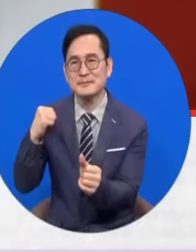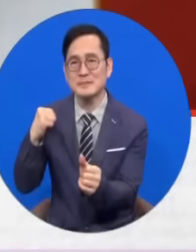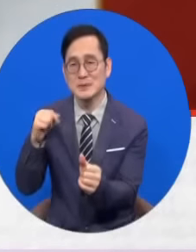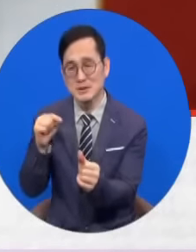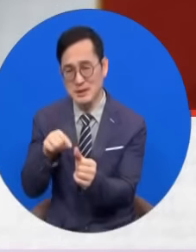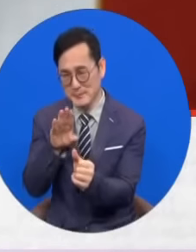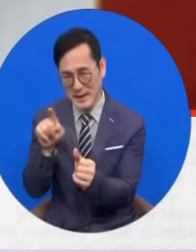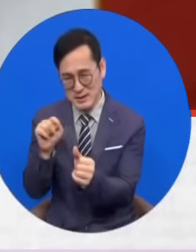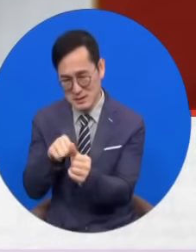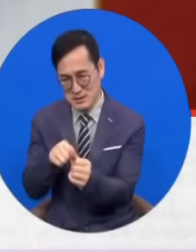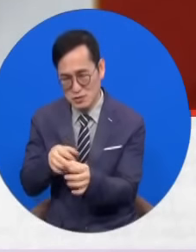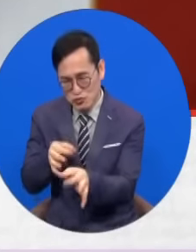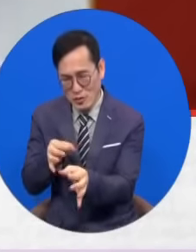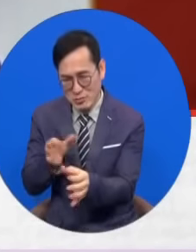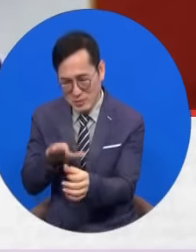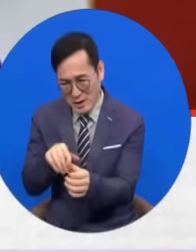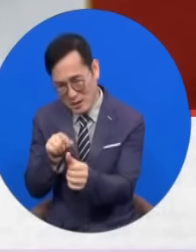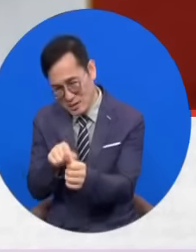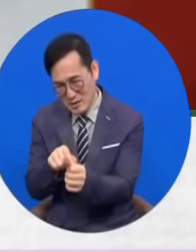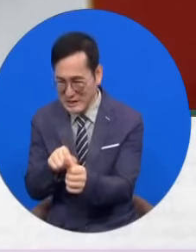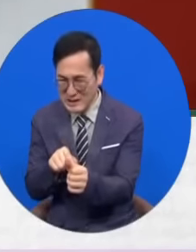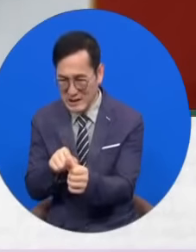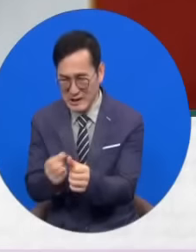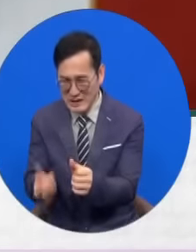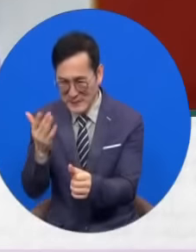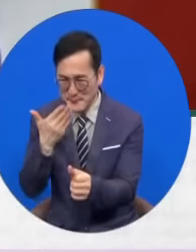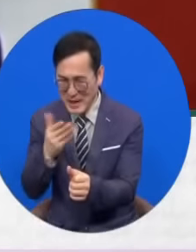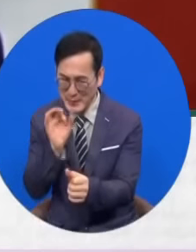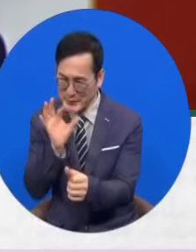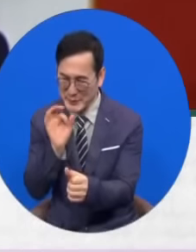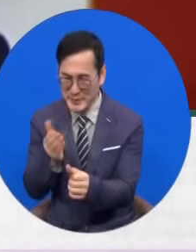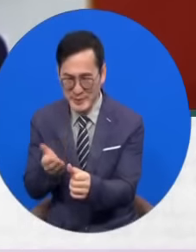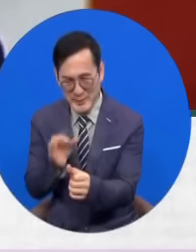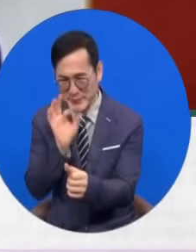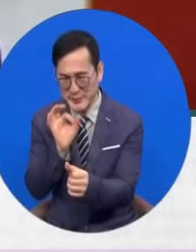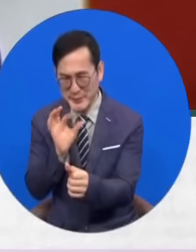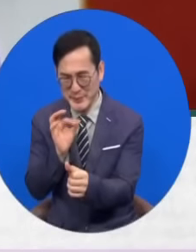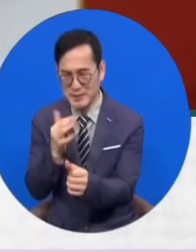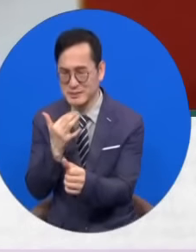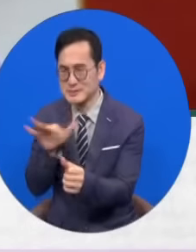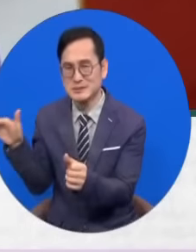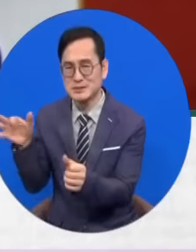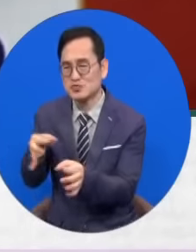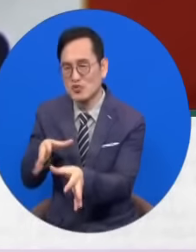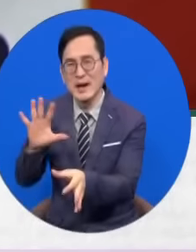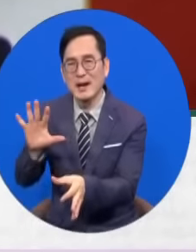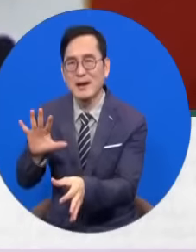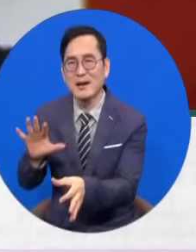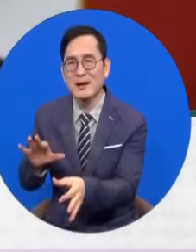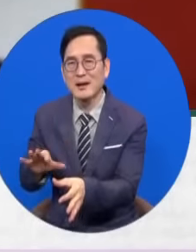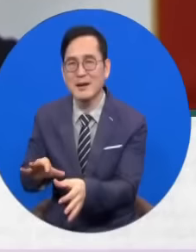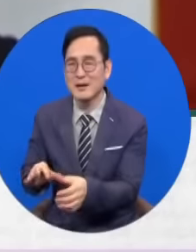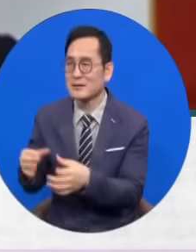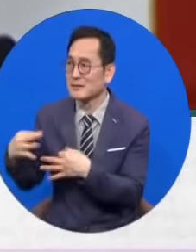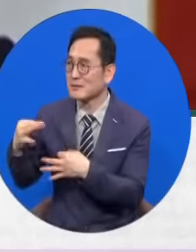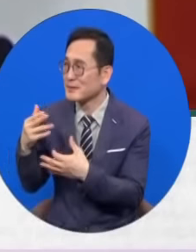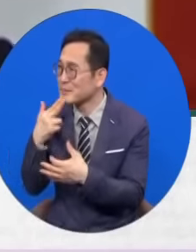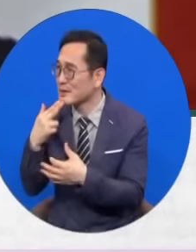고 있다는 거 아니겠습니까 결국 미국 정치는 많은 후원을 받아가지고 그것을 접전 그